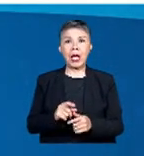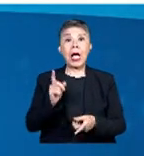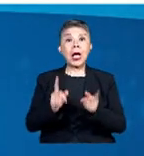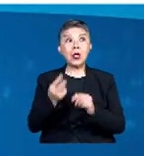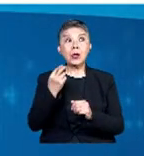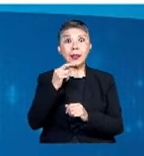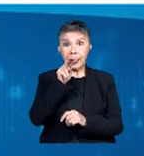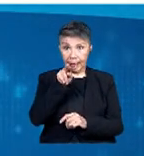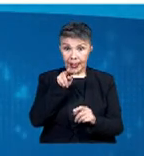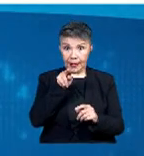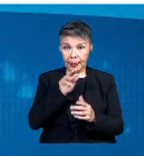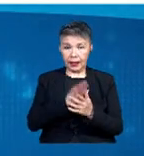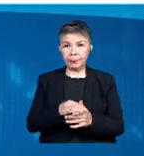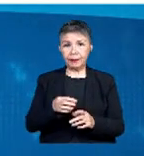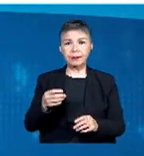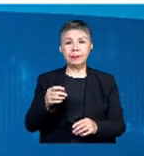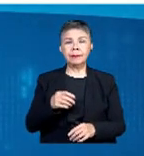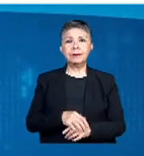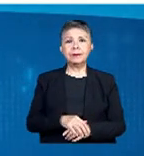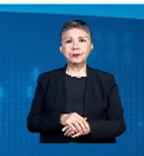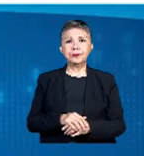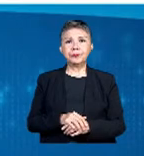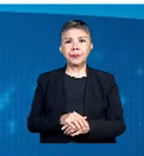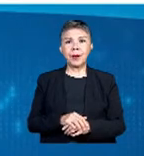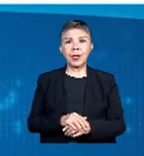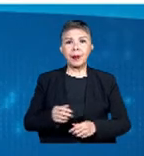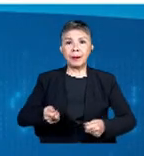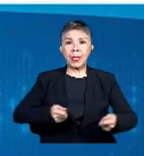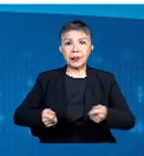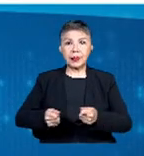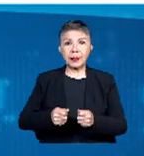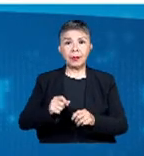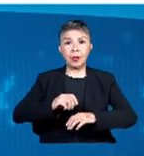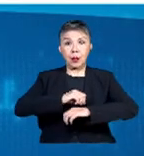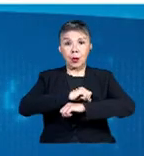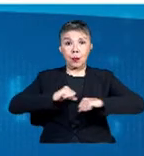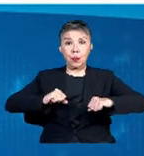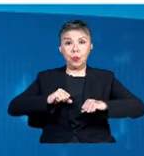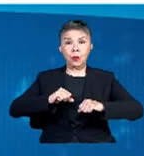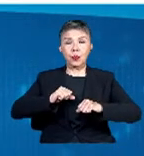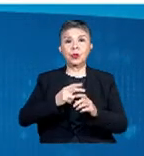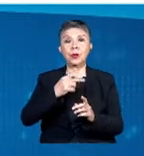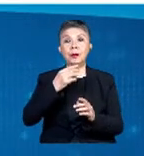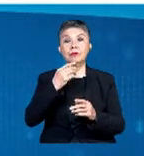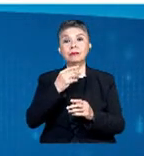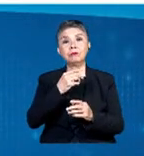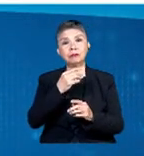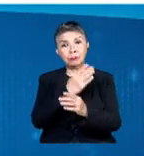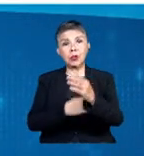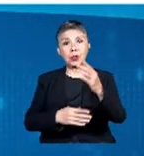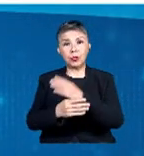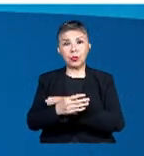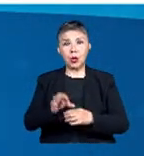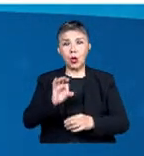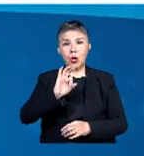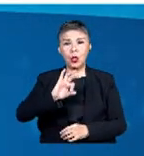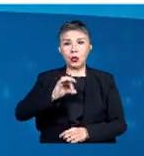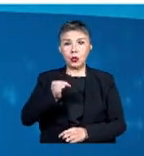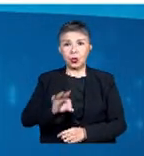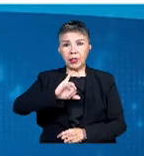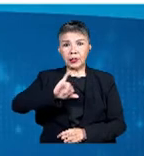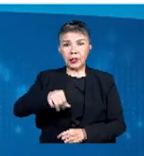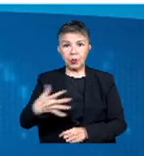kita lihat Pak Benhur, ini pelaksanaan Peparnas kan hanya ada di dua klaster ya, dalam artian Kota Jayapura dan